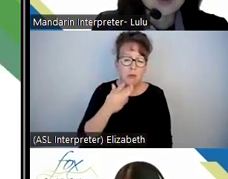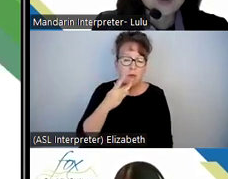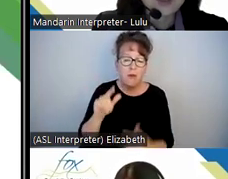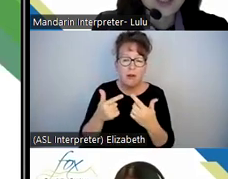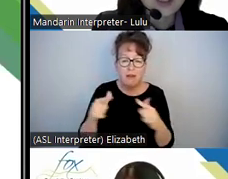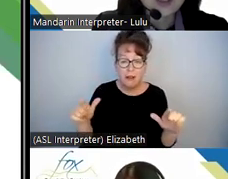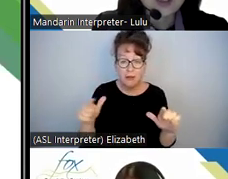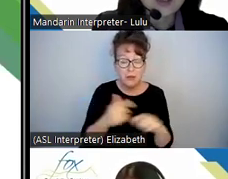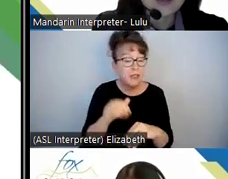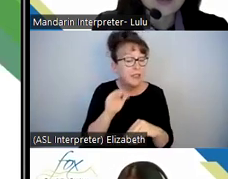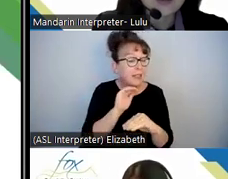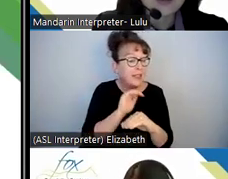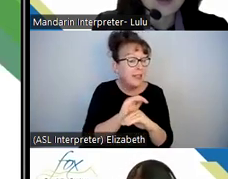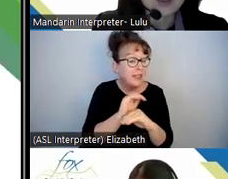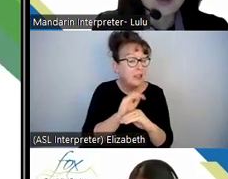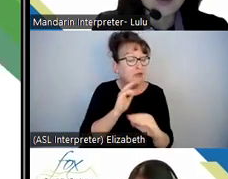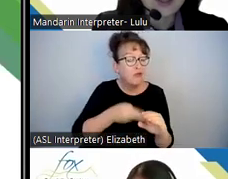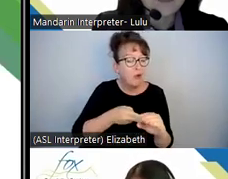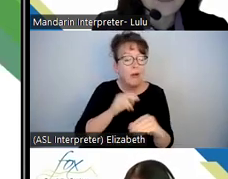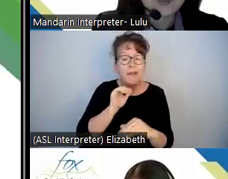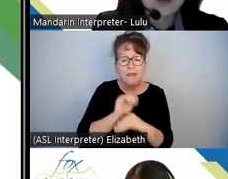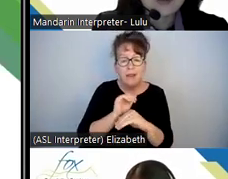phần các